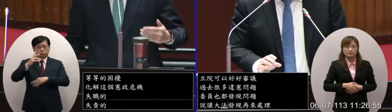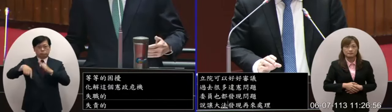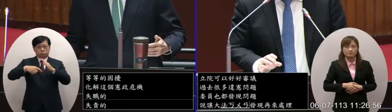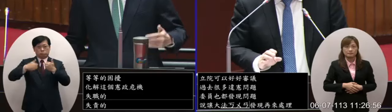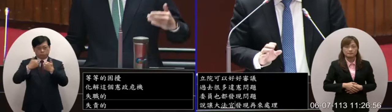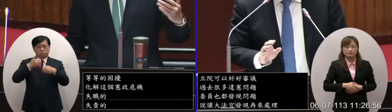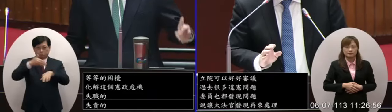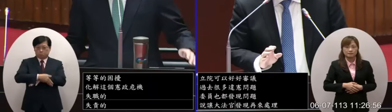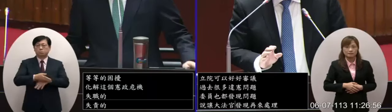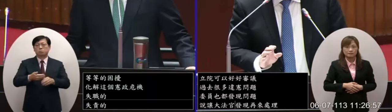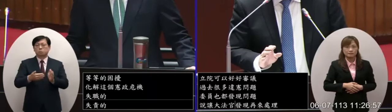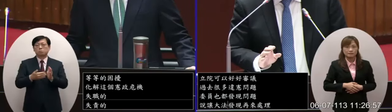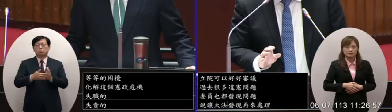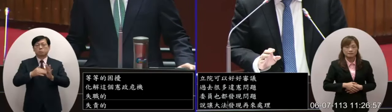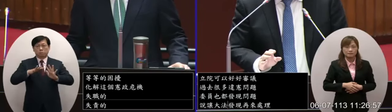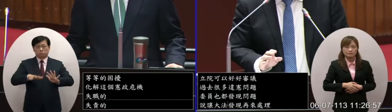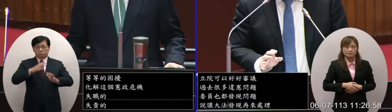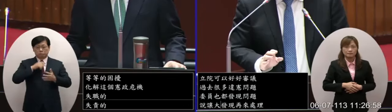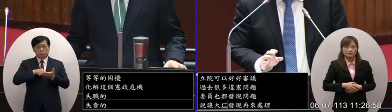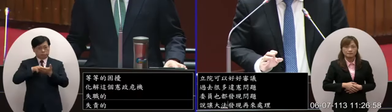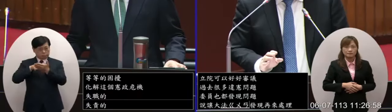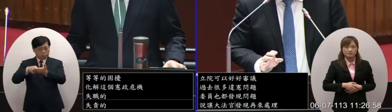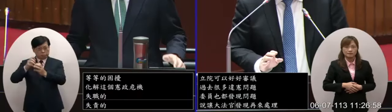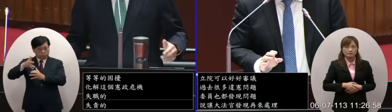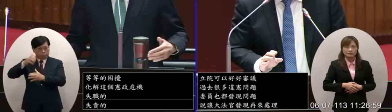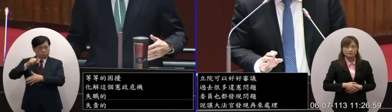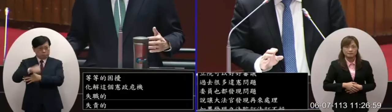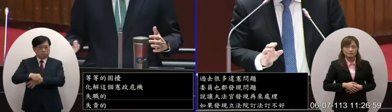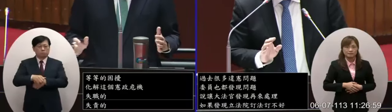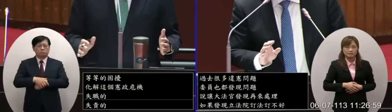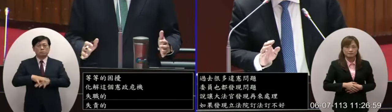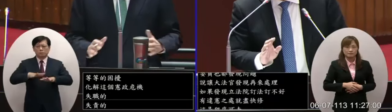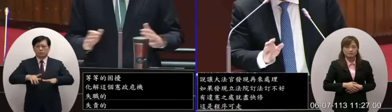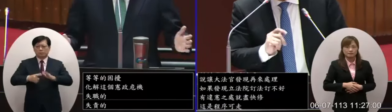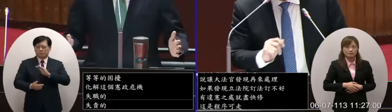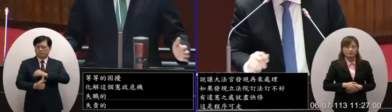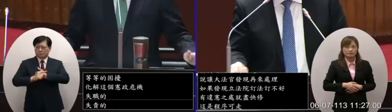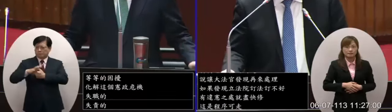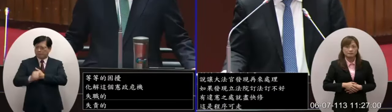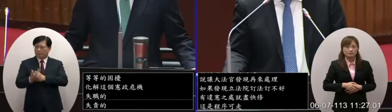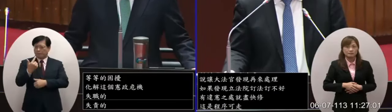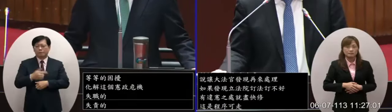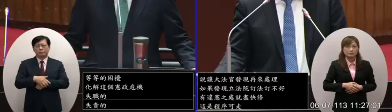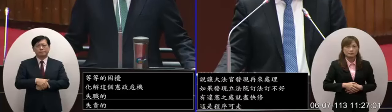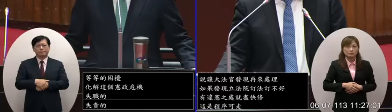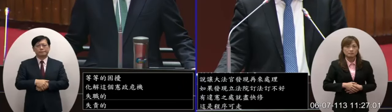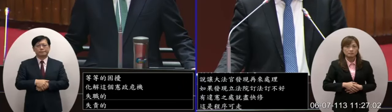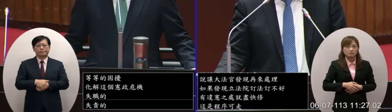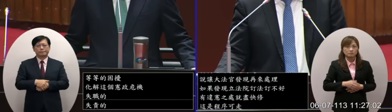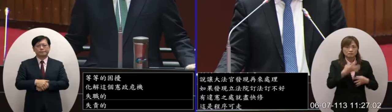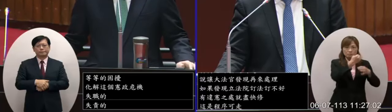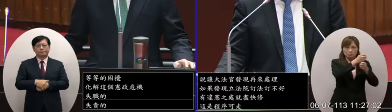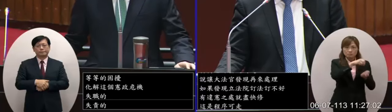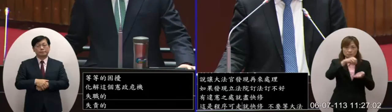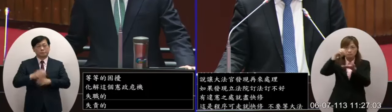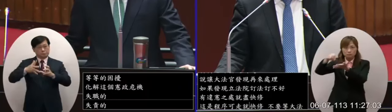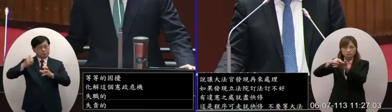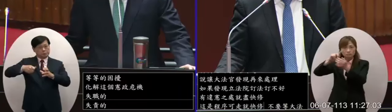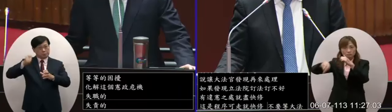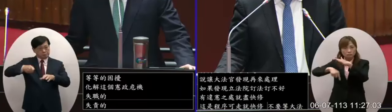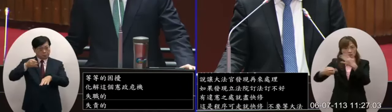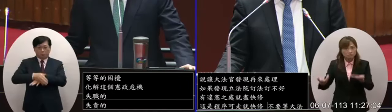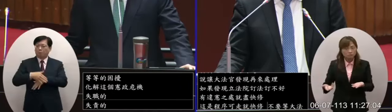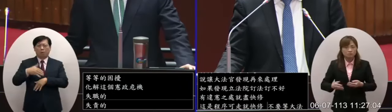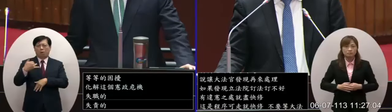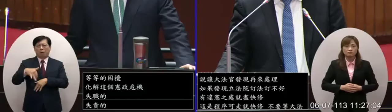会来通过，现在已经呈请总统来核可。我们希望最短的时间， 预定什么时候会送进来立法院？ 总统核可的